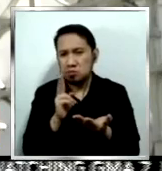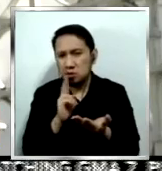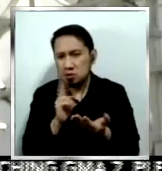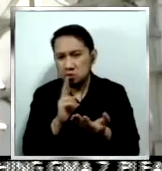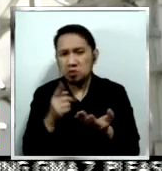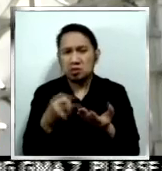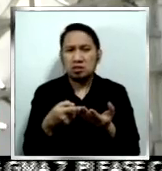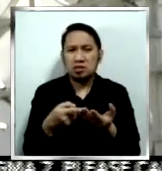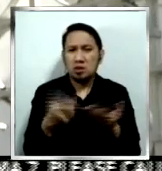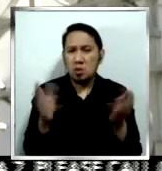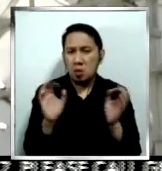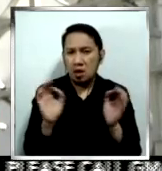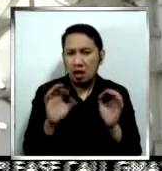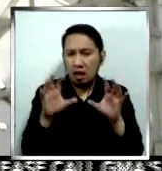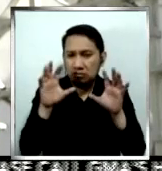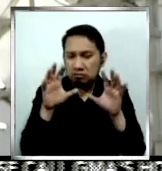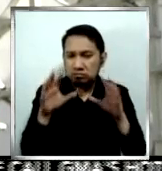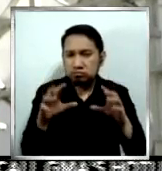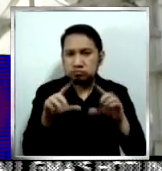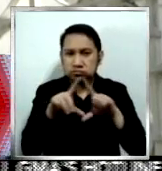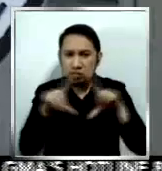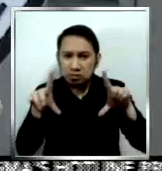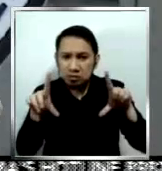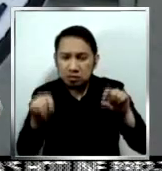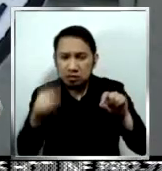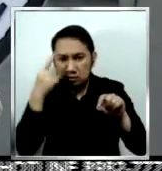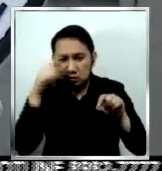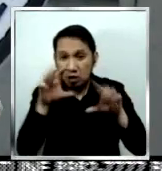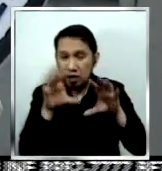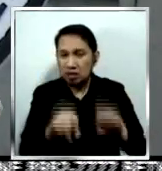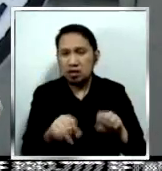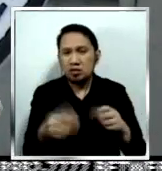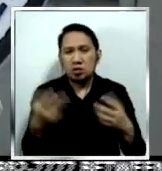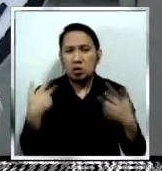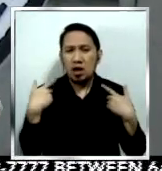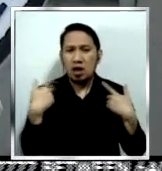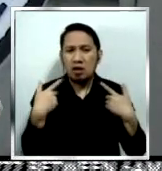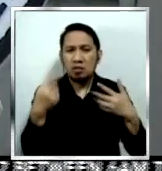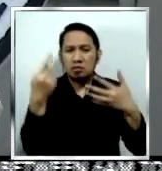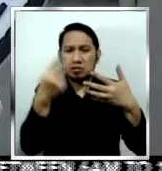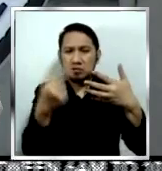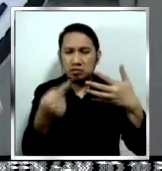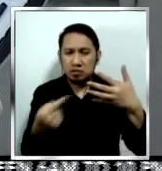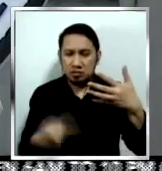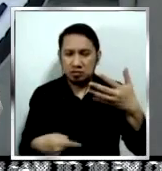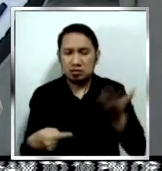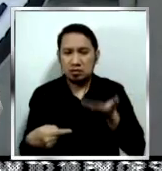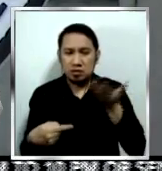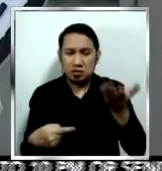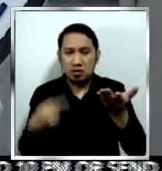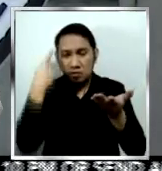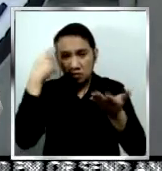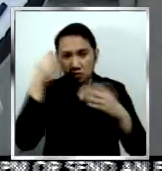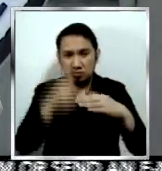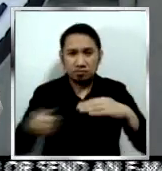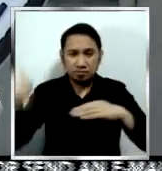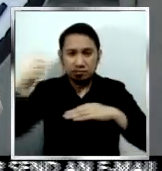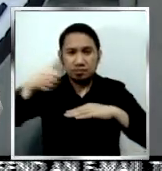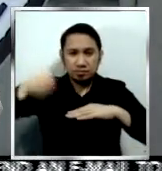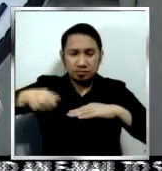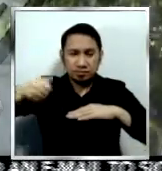walang warrant of arrest. 44 petitioners pa raw ang magpa-file ng petition online sa Supreme Court contra anti-terror